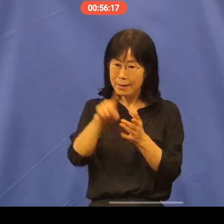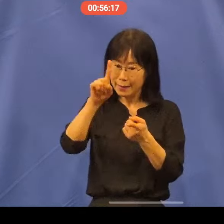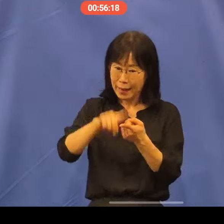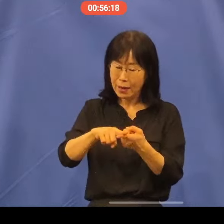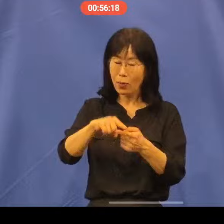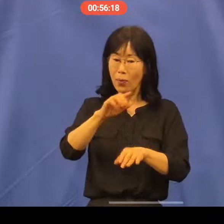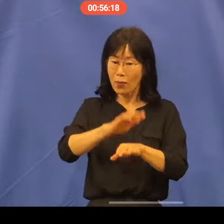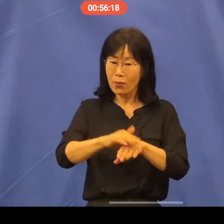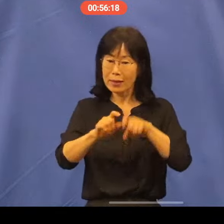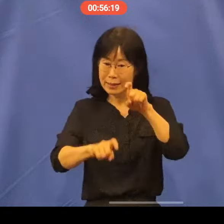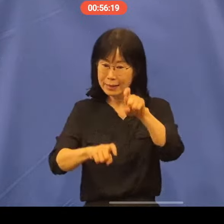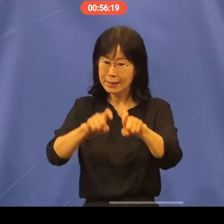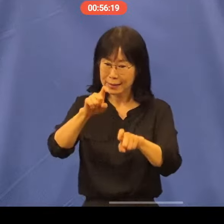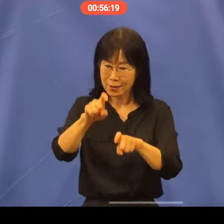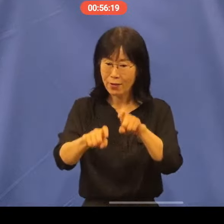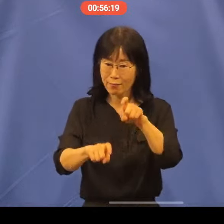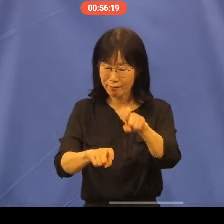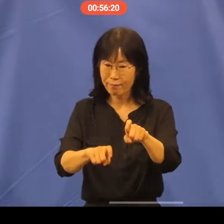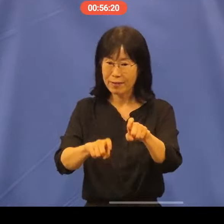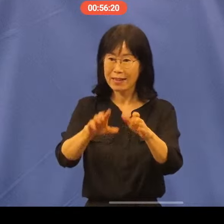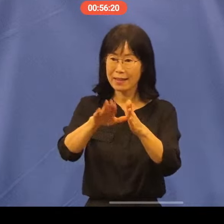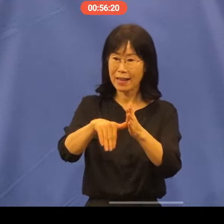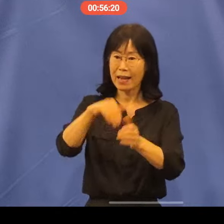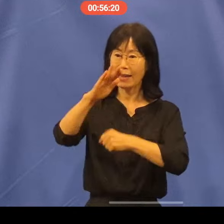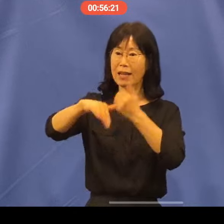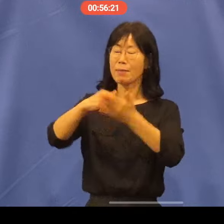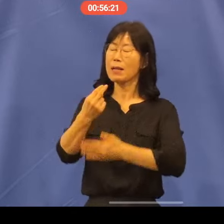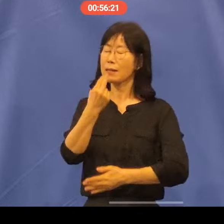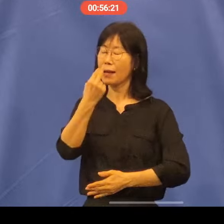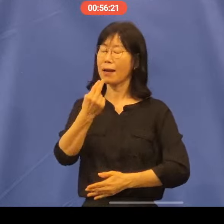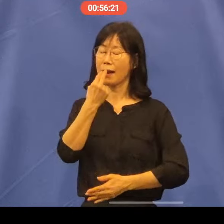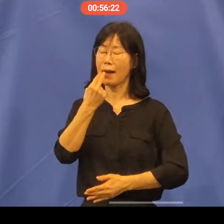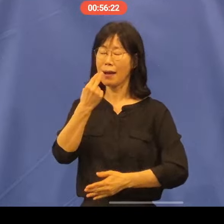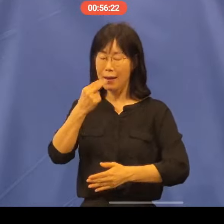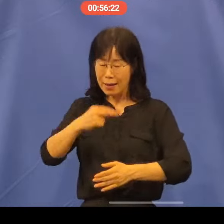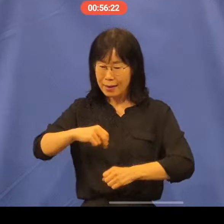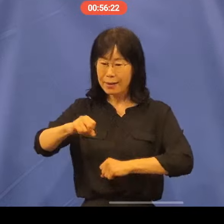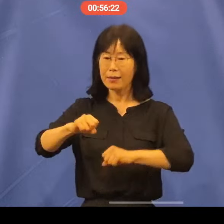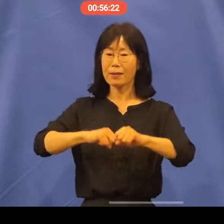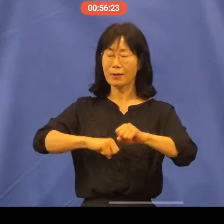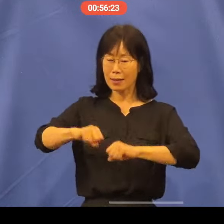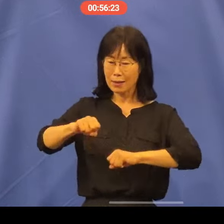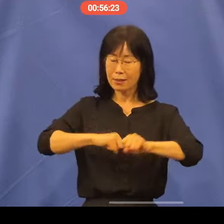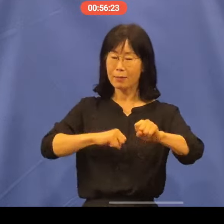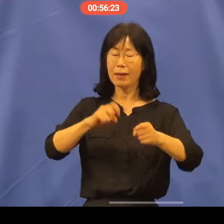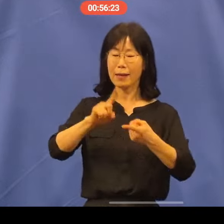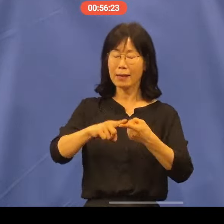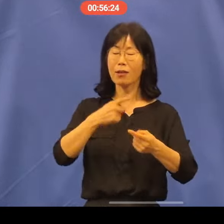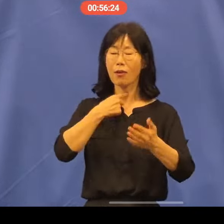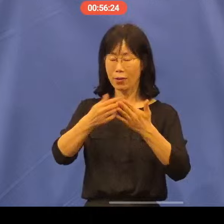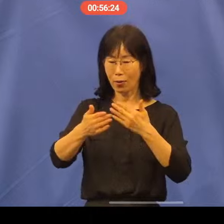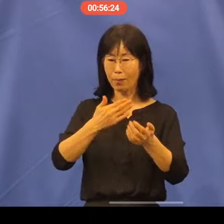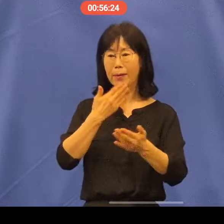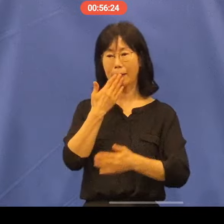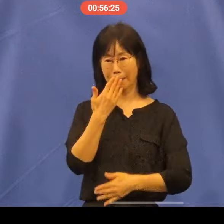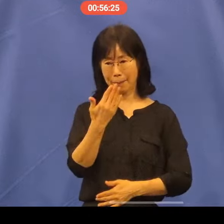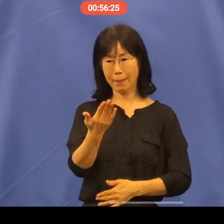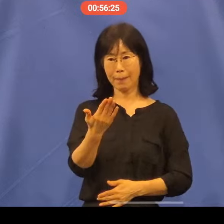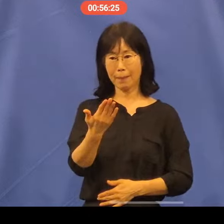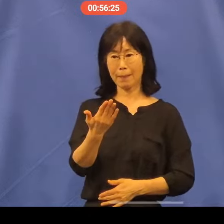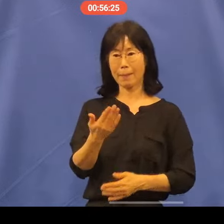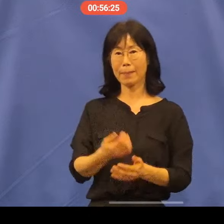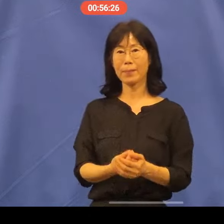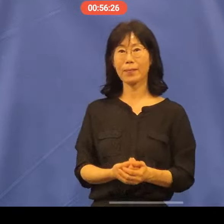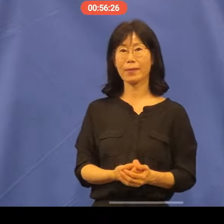믿음을 따라 적용을 할 때 하나님의 살아계심을 경험할 때 또 믿음의 배가 되고, 이 상승작용이 일어나는 거예요. 그래서